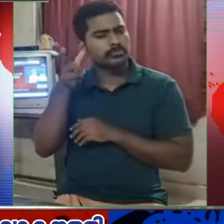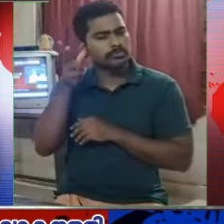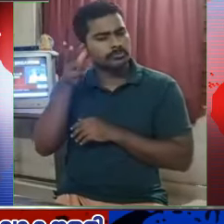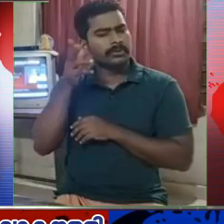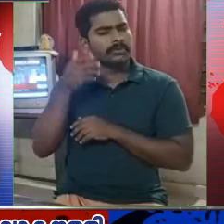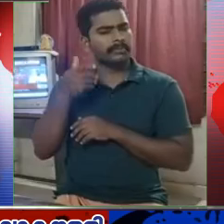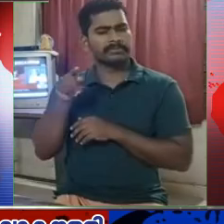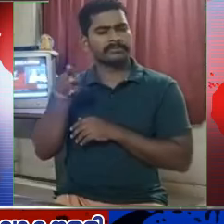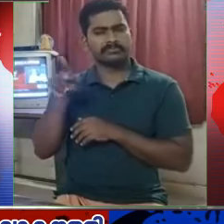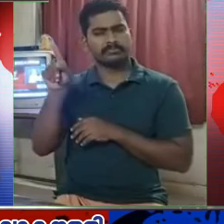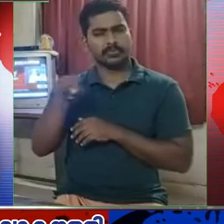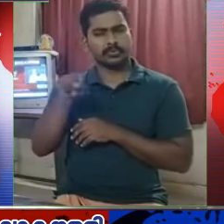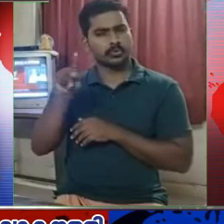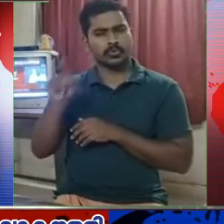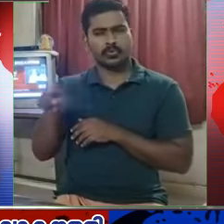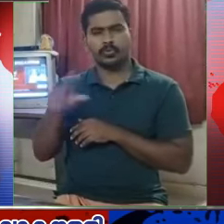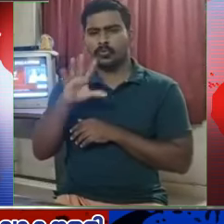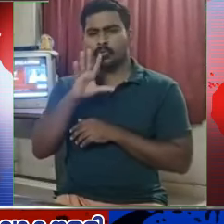അവരുടെ തനത് ഫണ്ട് തന്നെയുണ്ട്.